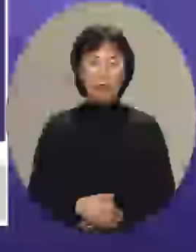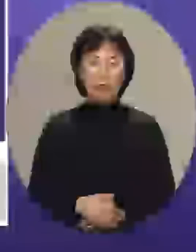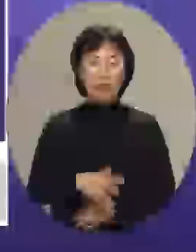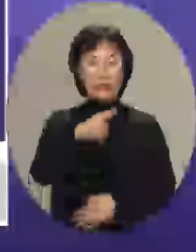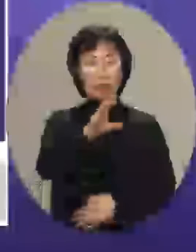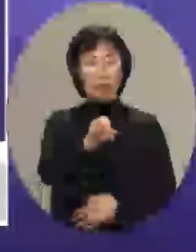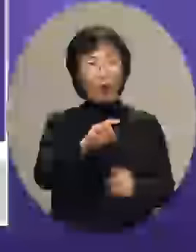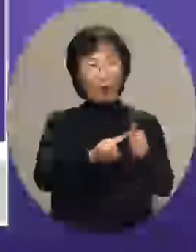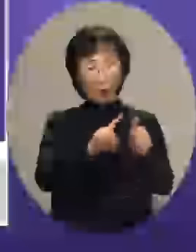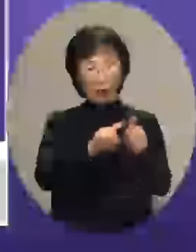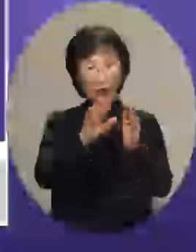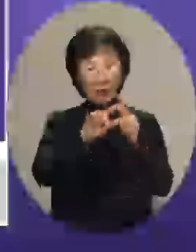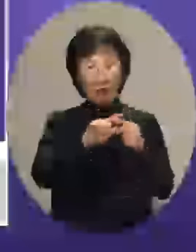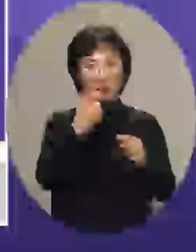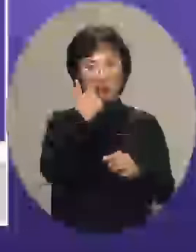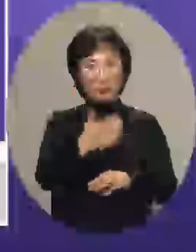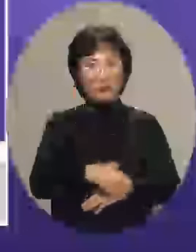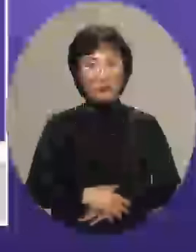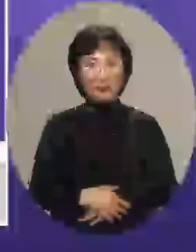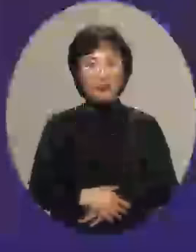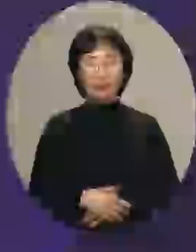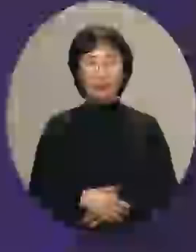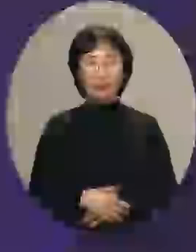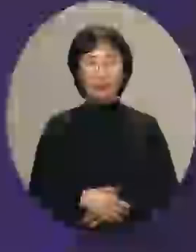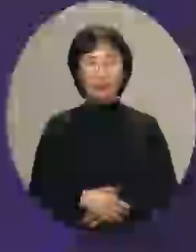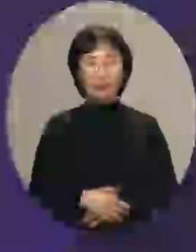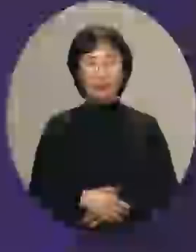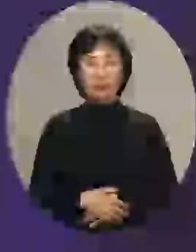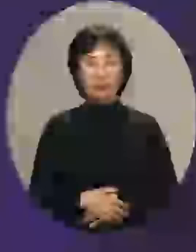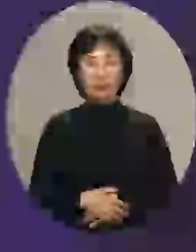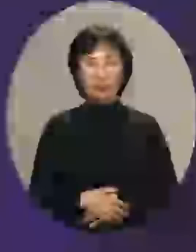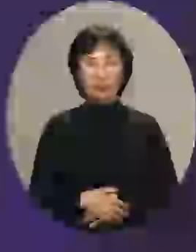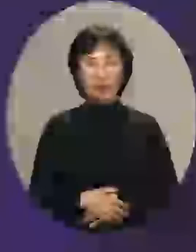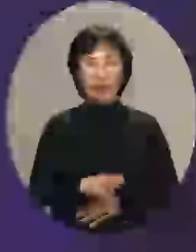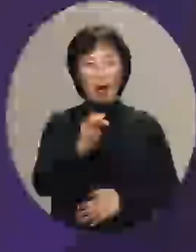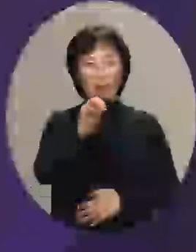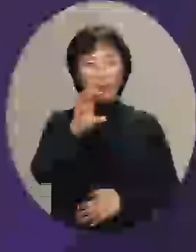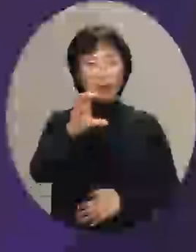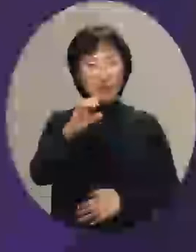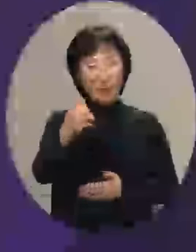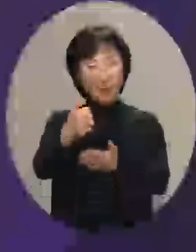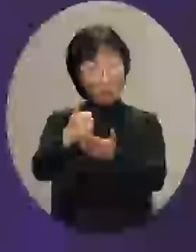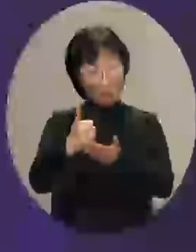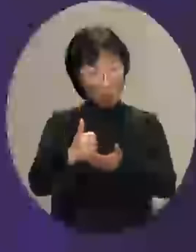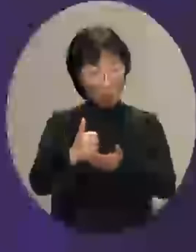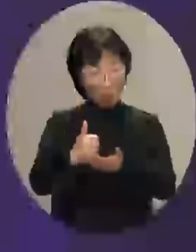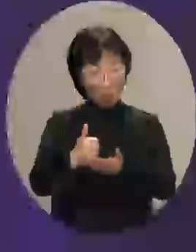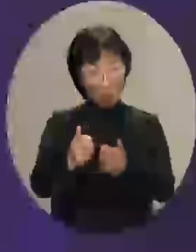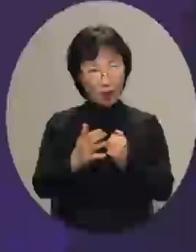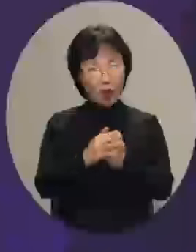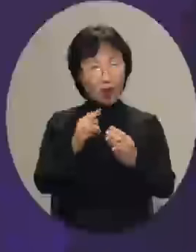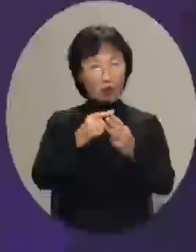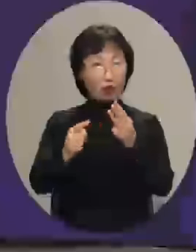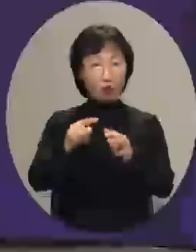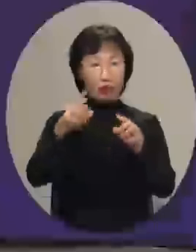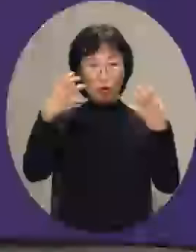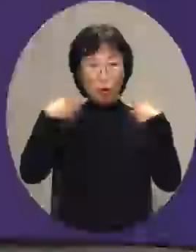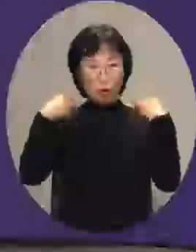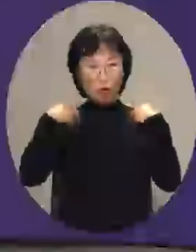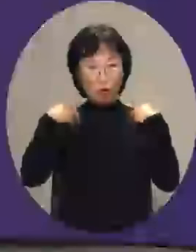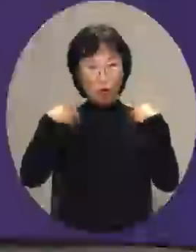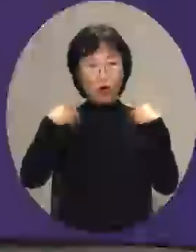정운천 후배께 네. 말씀 여쭙겠습니다. 네. 제가 MBC에 방문하니까 네. 윤석열 정부의 방송 탈압